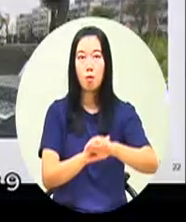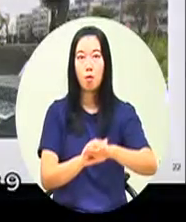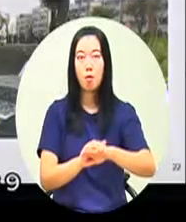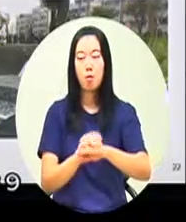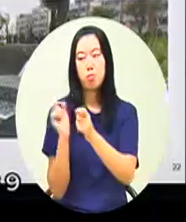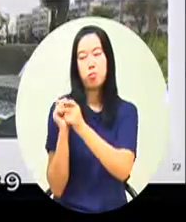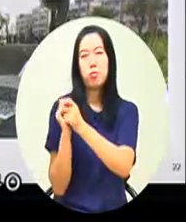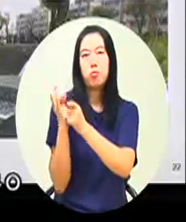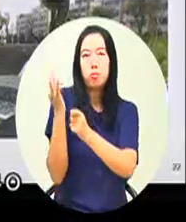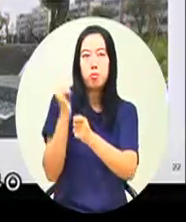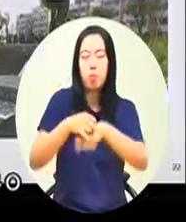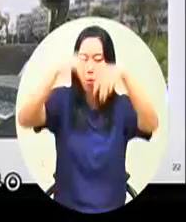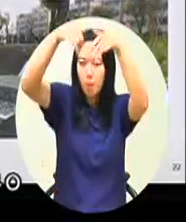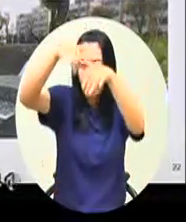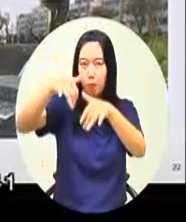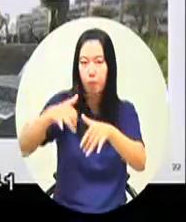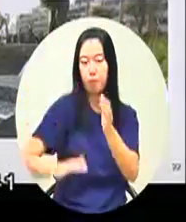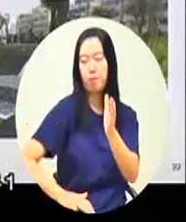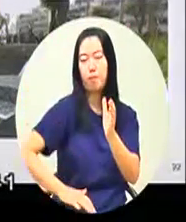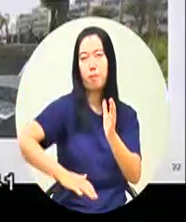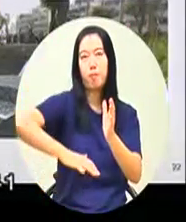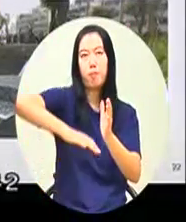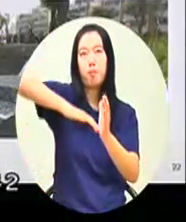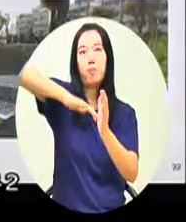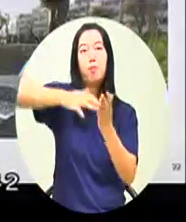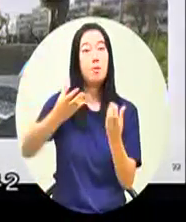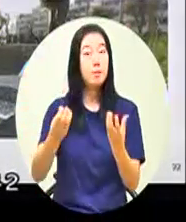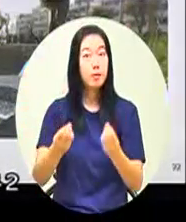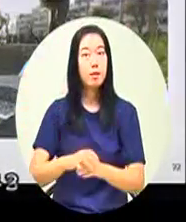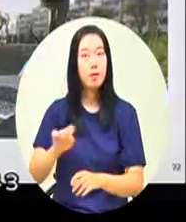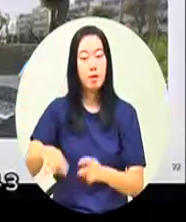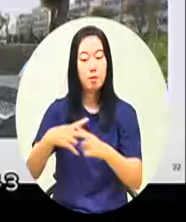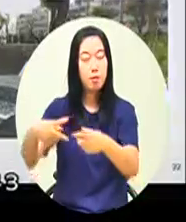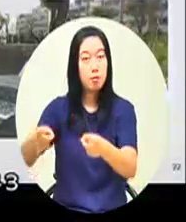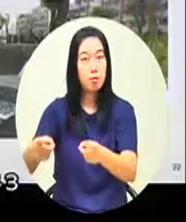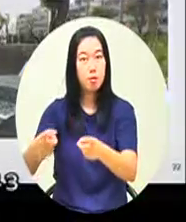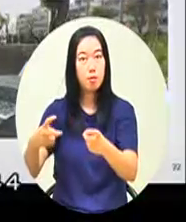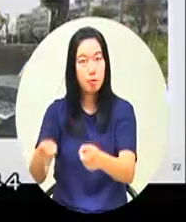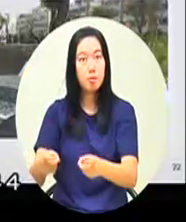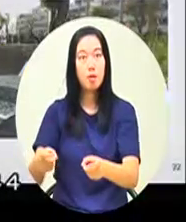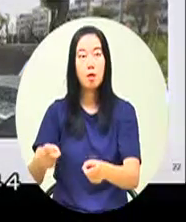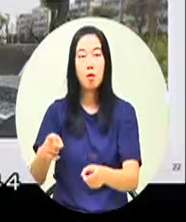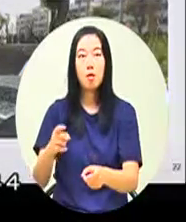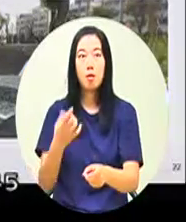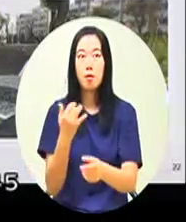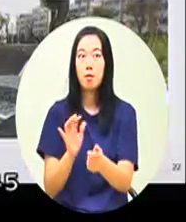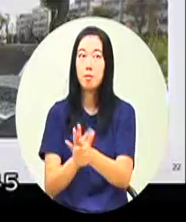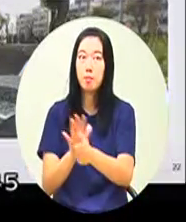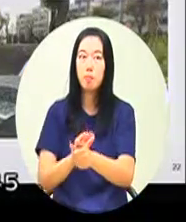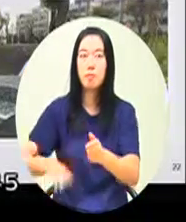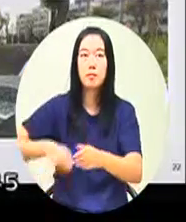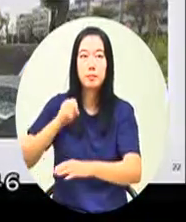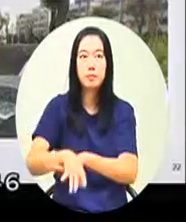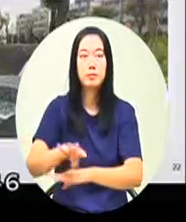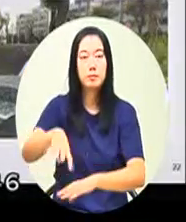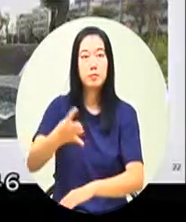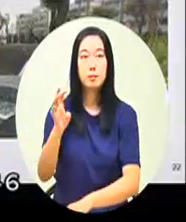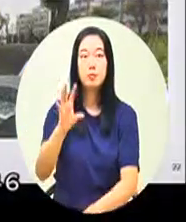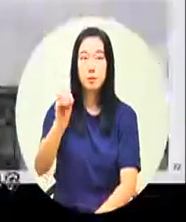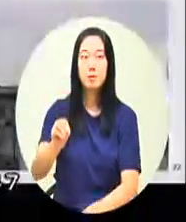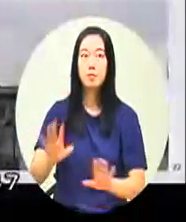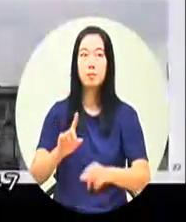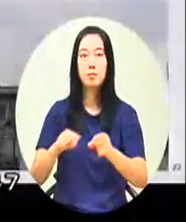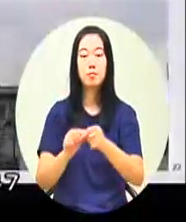挥了它该有的功效。那凤林抽水站在小港的这个抽水站经费430万，也在今年七月竣